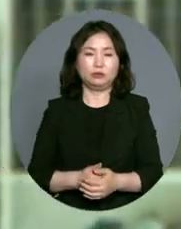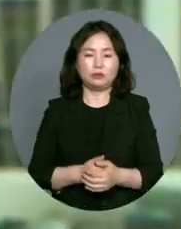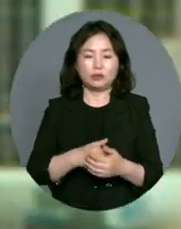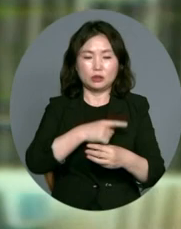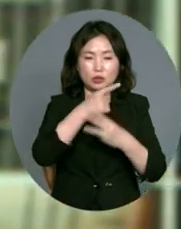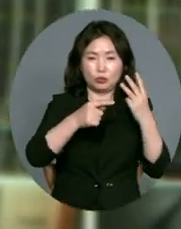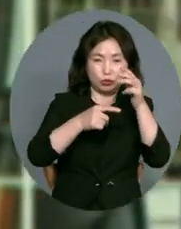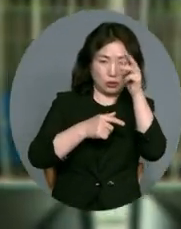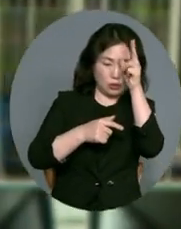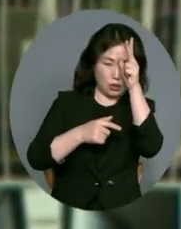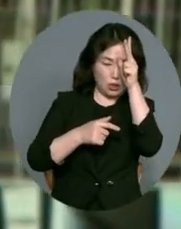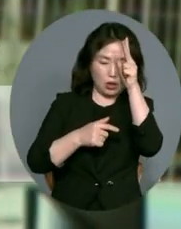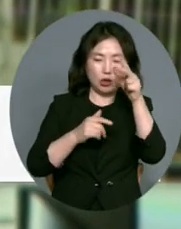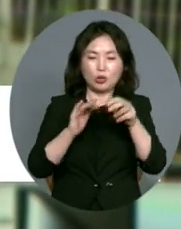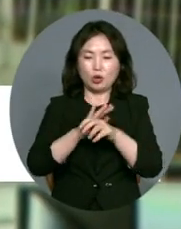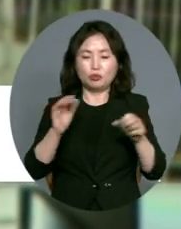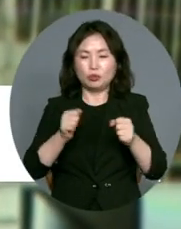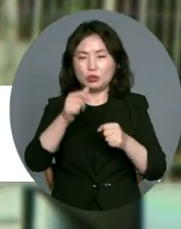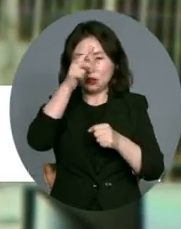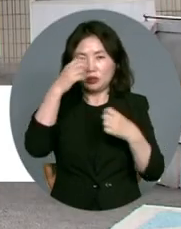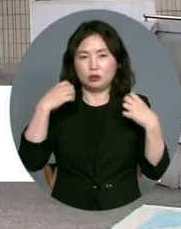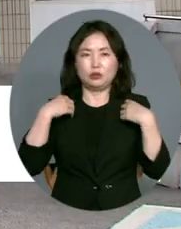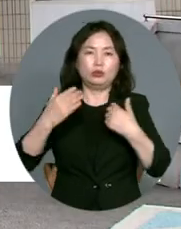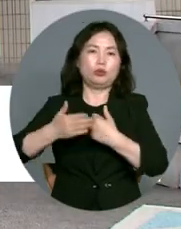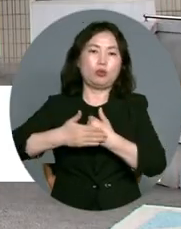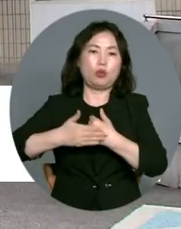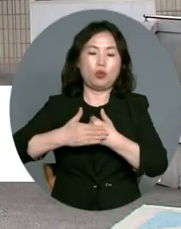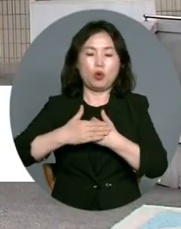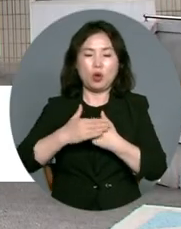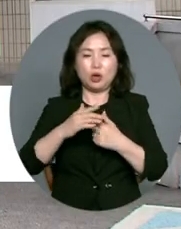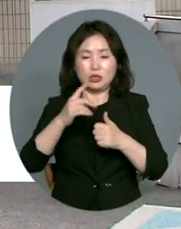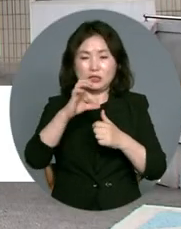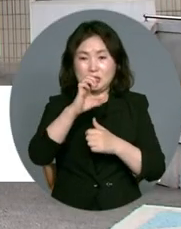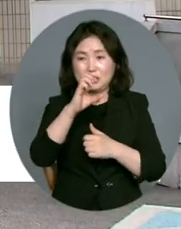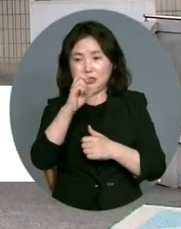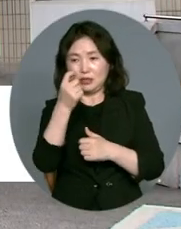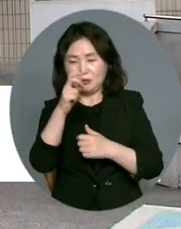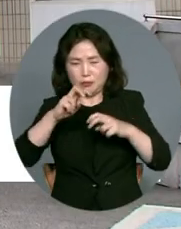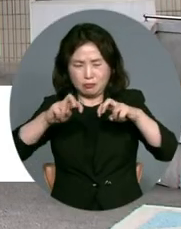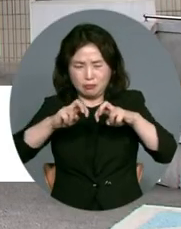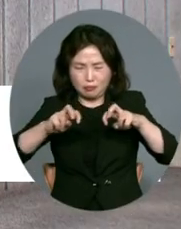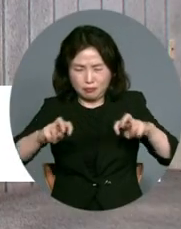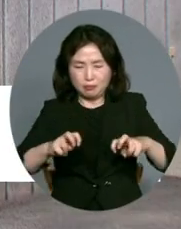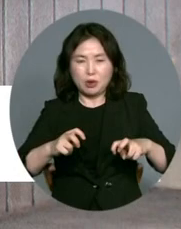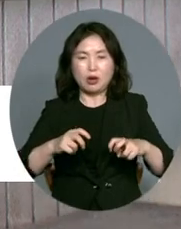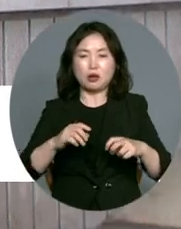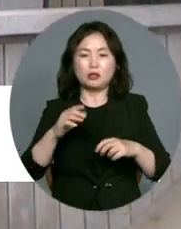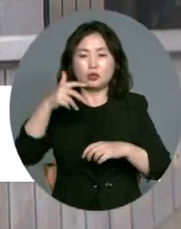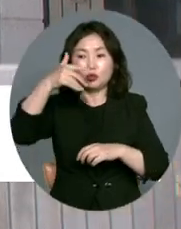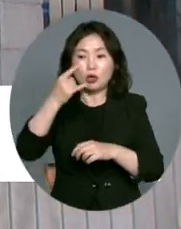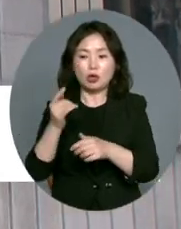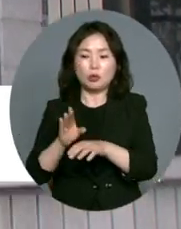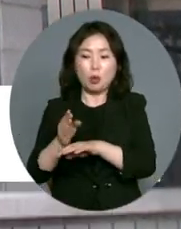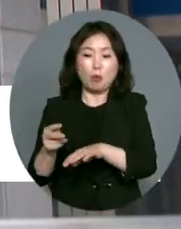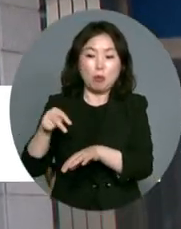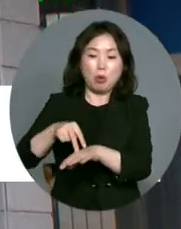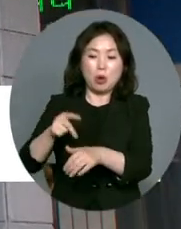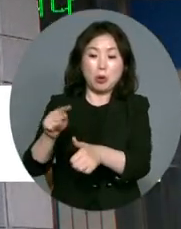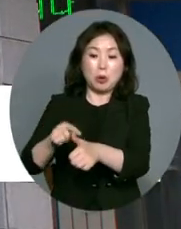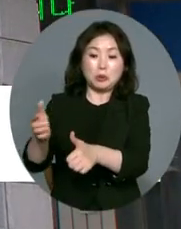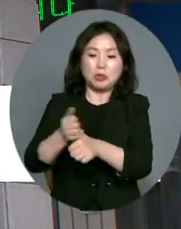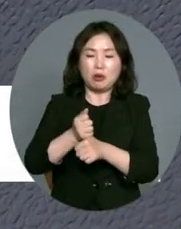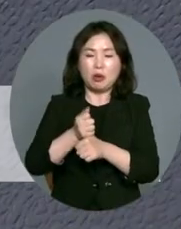상주 경찰서는 경북지방경찰청 과 공조로 경찰서 주변 cctv 분석을 통해 최씨를 태워준 공범 을 붙잡아